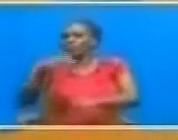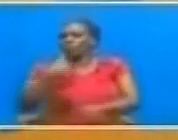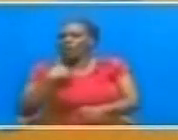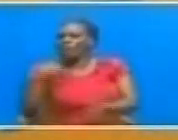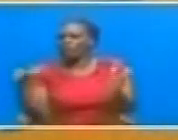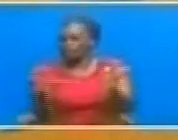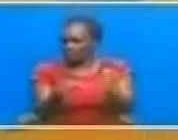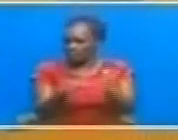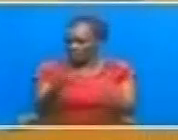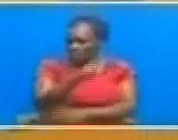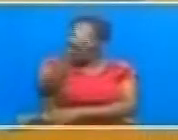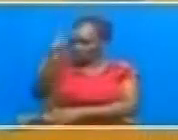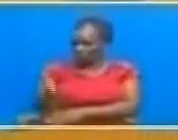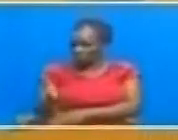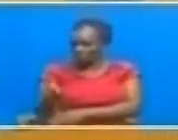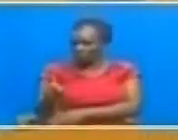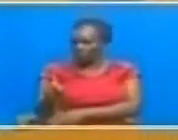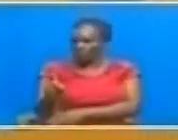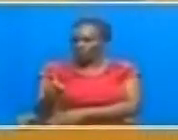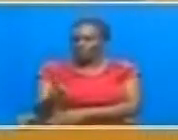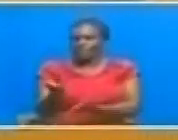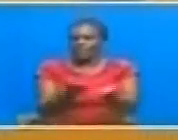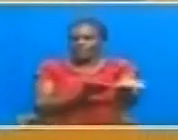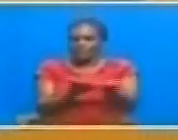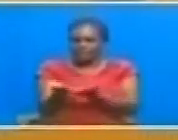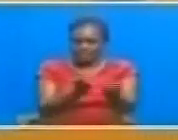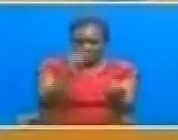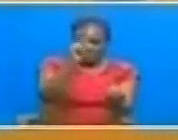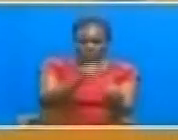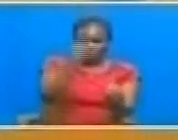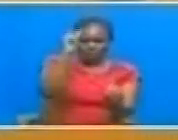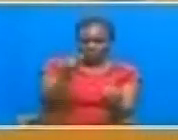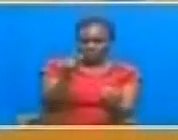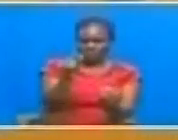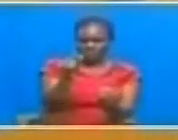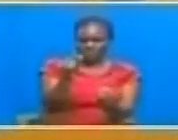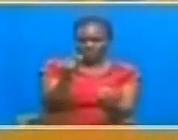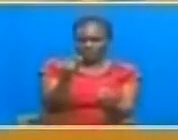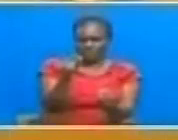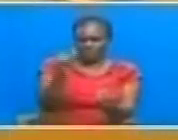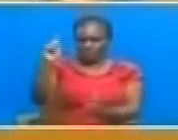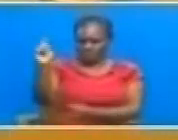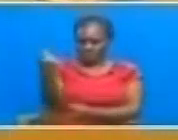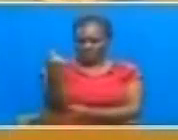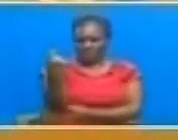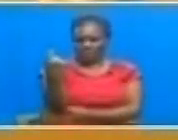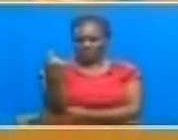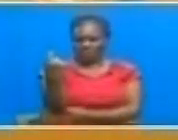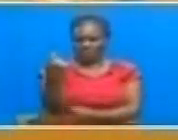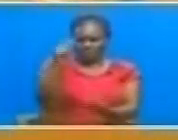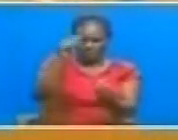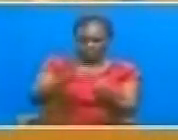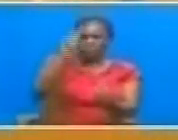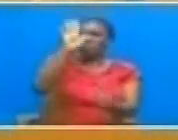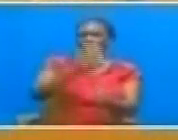la afya? Kulingana na idara ya kuidhinisha huduma za maabara nchini Kenya, nchini Kenas kunradhi, maabara